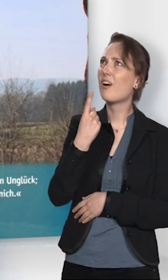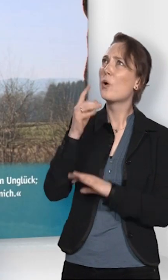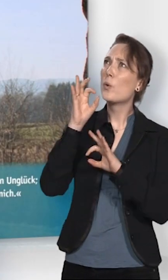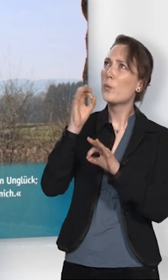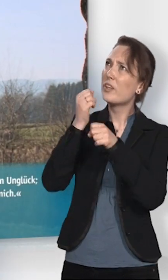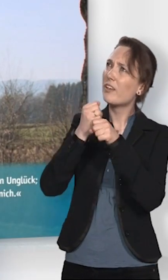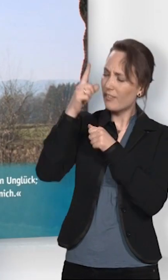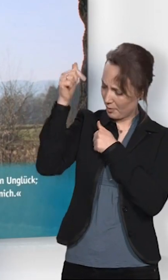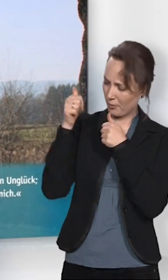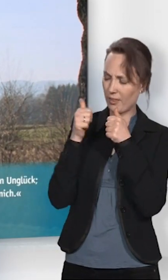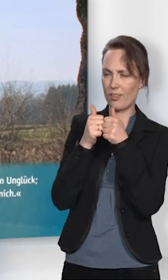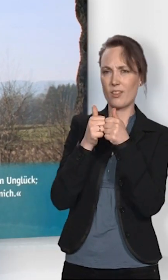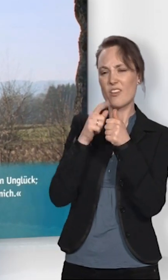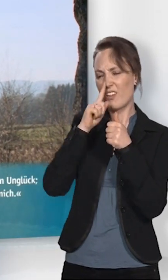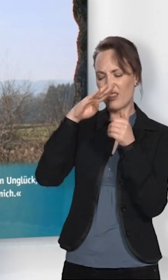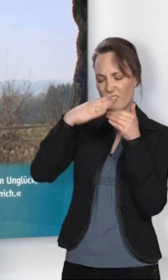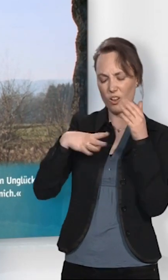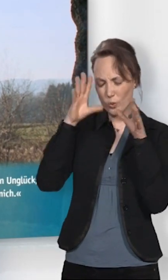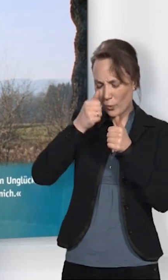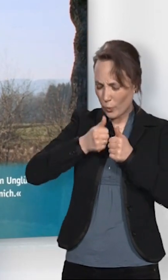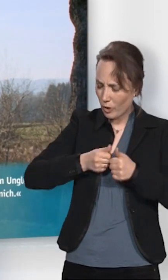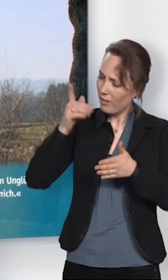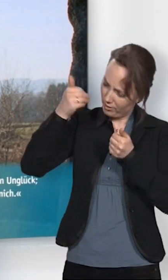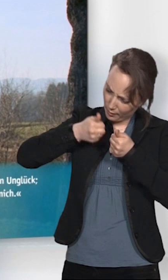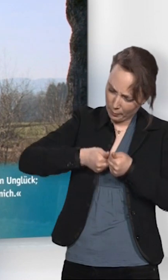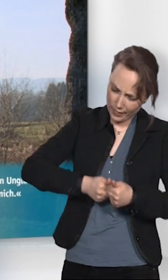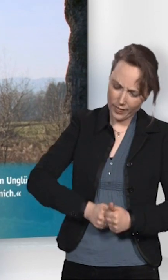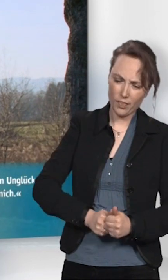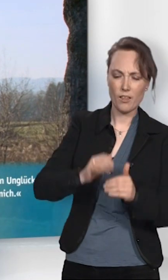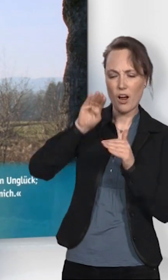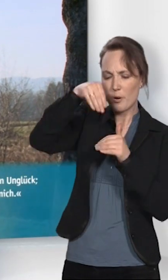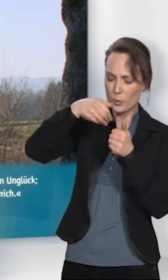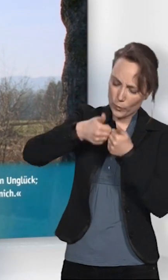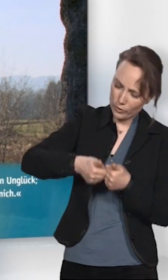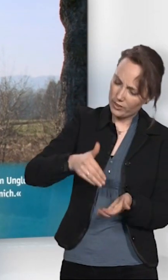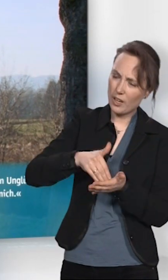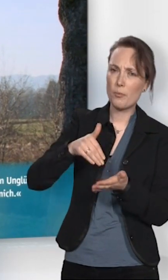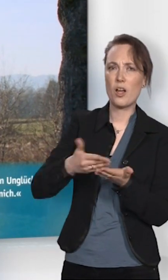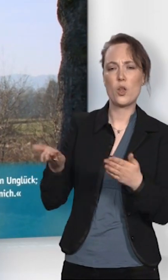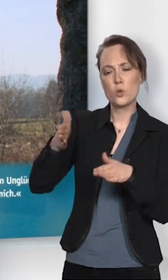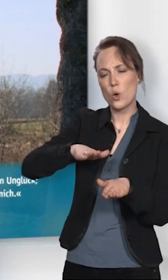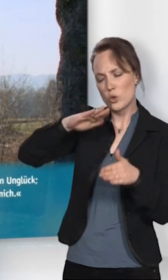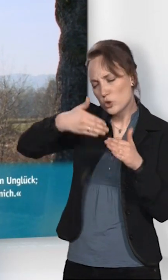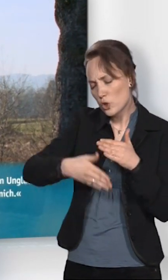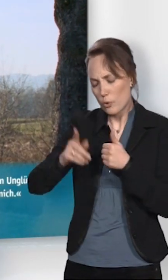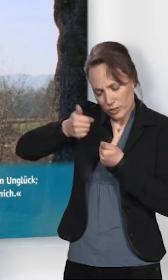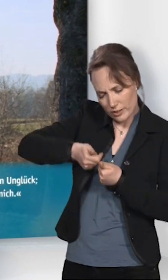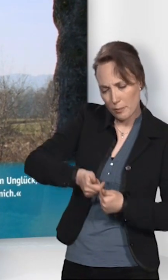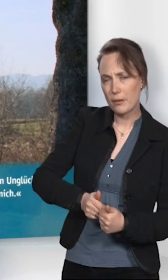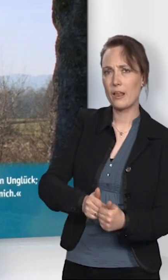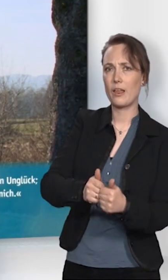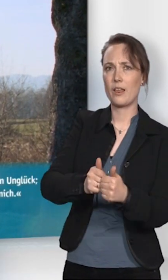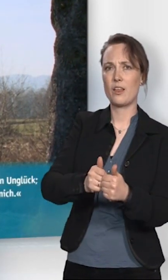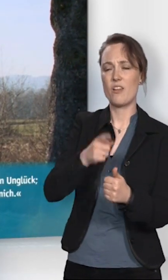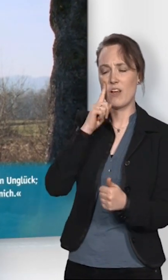dunkelsten Tal, selbst am Abgrund, selbst in Todesschluchten, wenn mich die Angst packt. Ich sterbe nicht vor Angst, denn ich bin